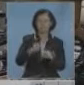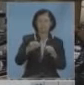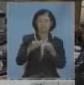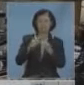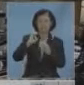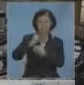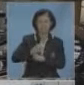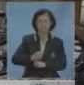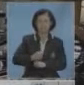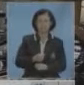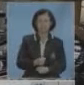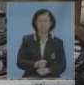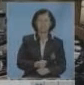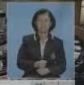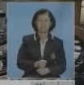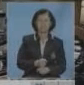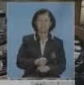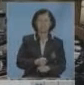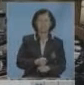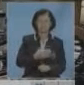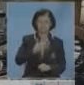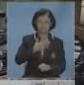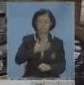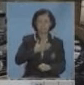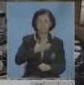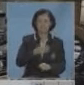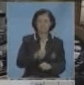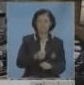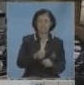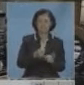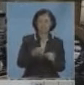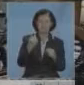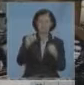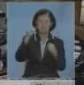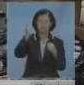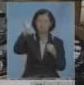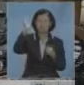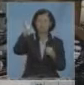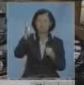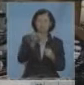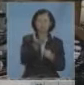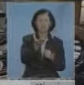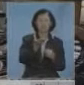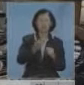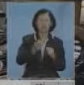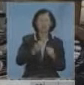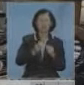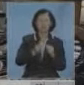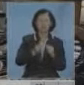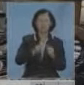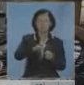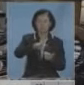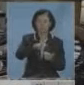ปัตย์ท่านประธานครับผมได้อภิปรายเพื่อที่ขออนุญาตปรับลดงบประมาณกระทรว